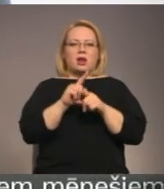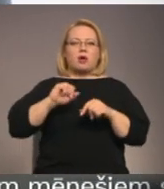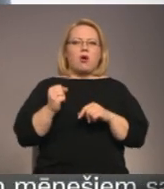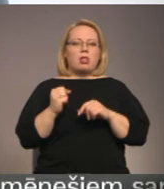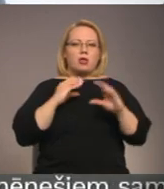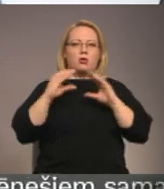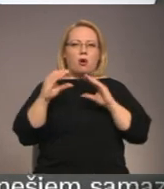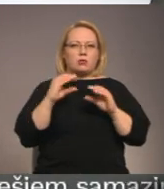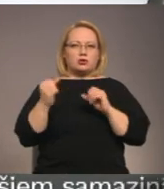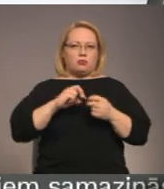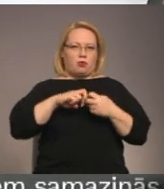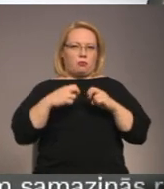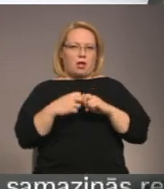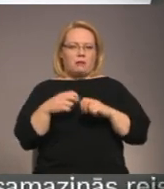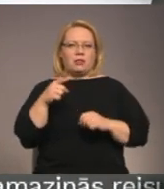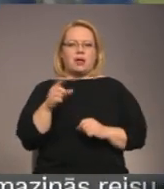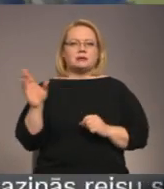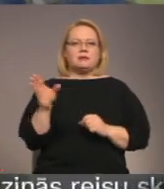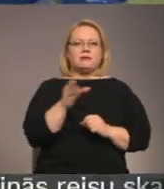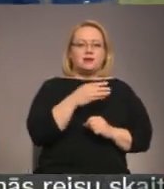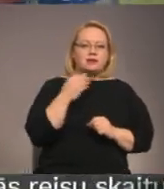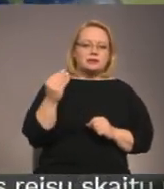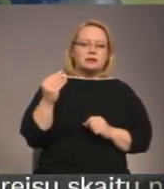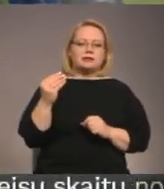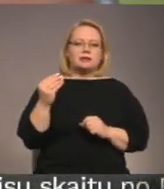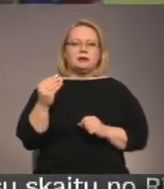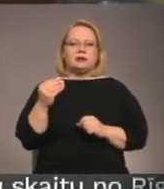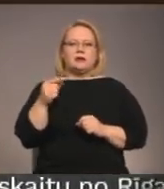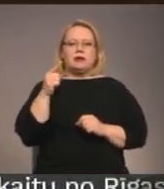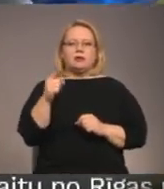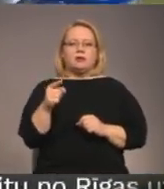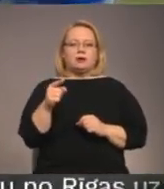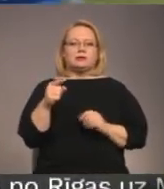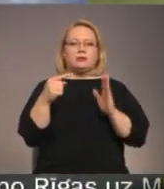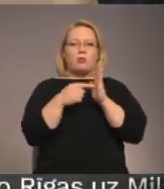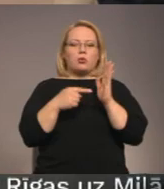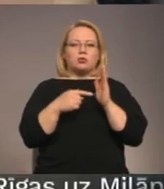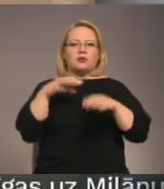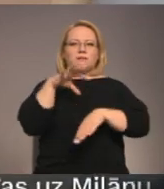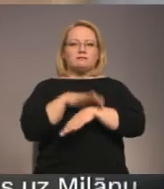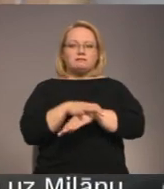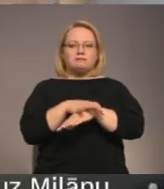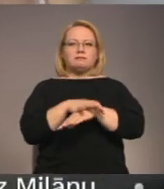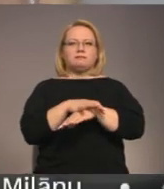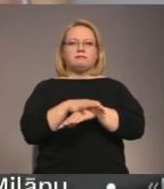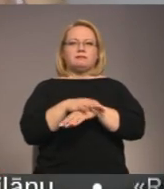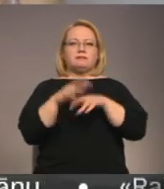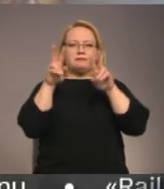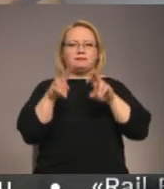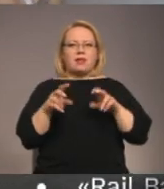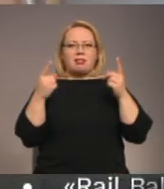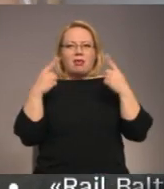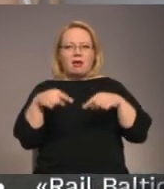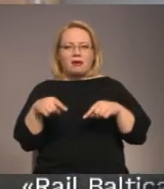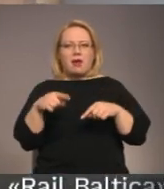komunikācijā. Un šos te visus tādus vājos punktus mēs varam identificēt simulācijas laikā, kas ir droša un